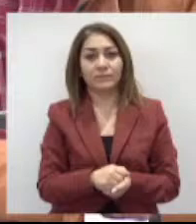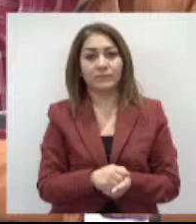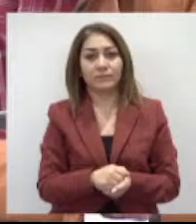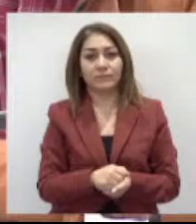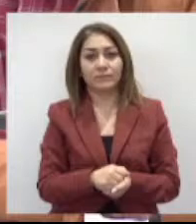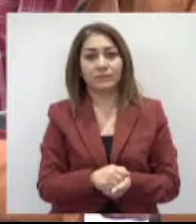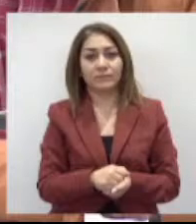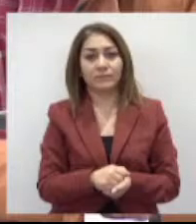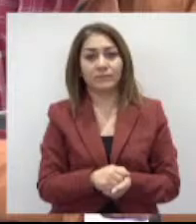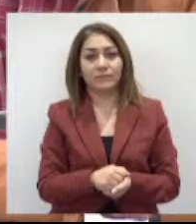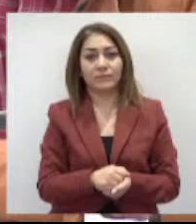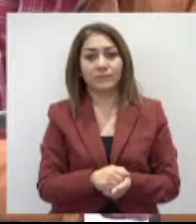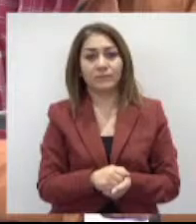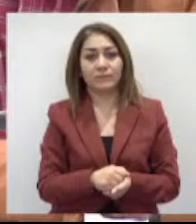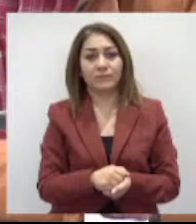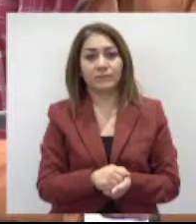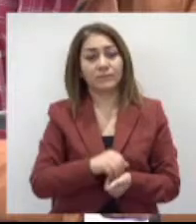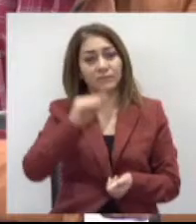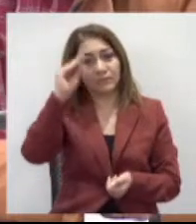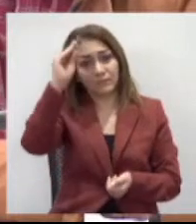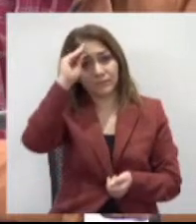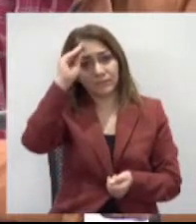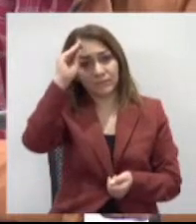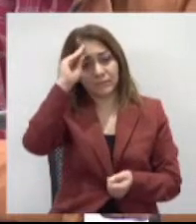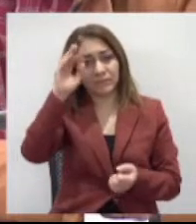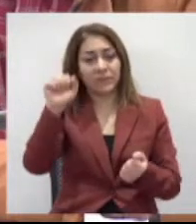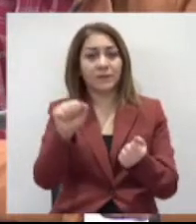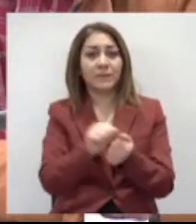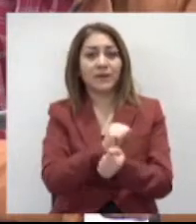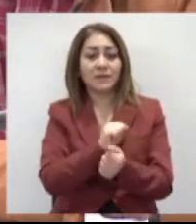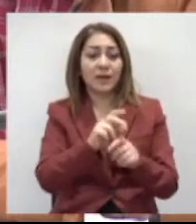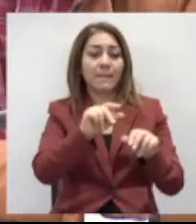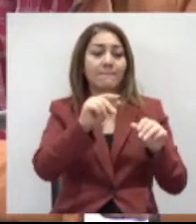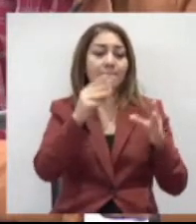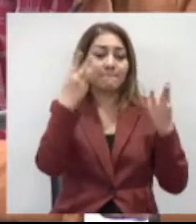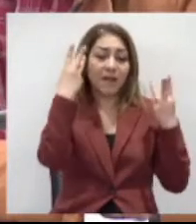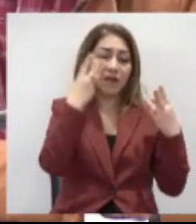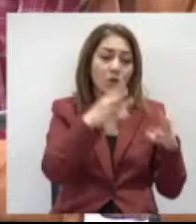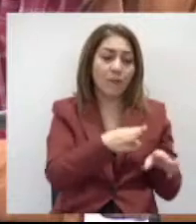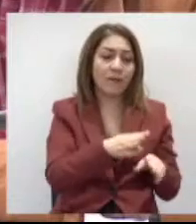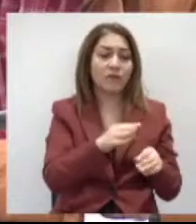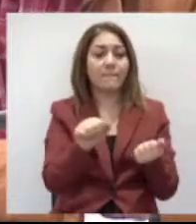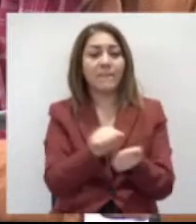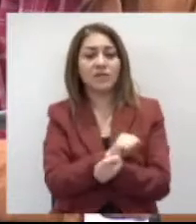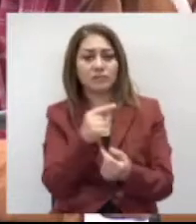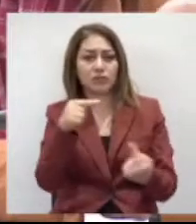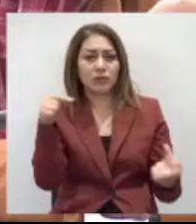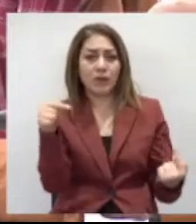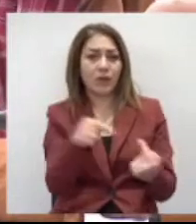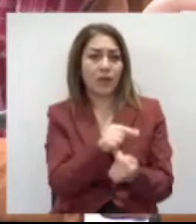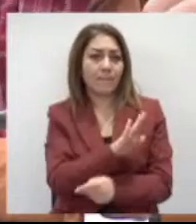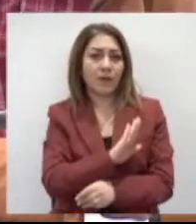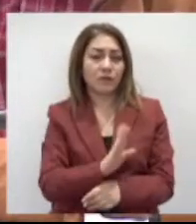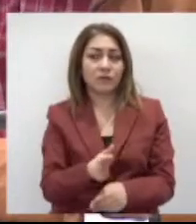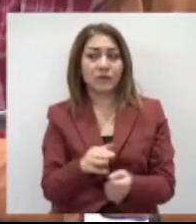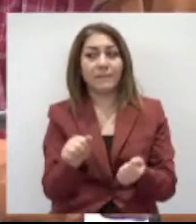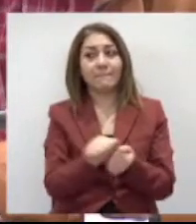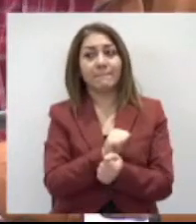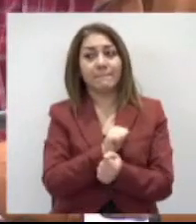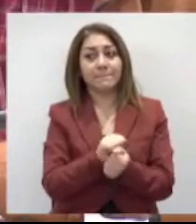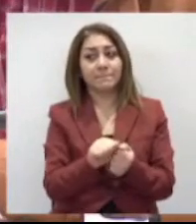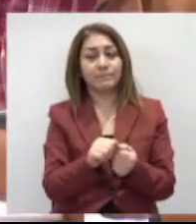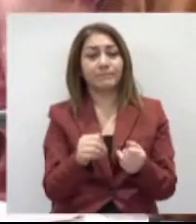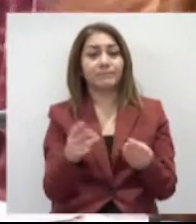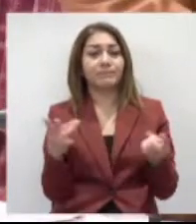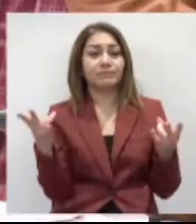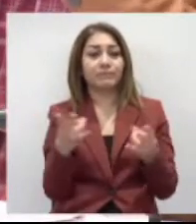մեթոդաբանությունը ու այս փաստաթուղթը իար չեն համապատասխանում։ Քանի որ այս փաստաթուղթը հիմա ոչ թե պետք է